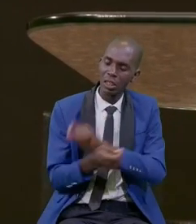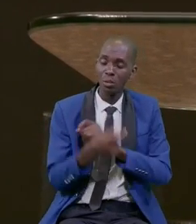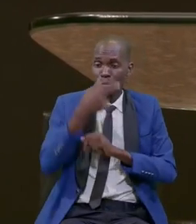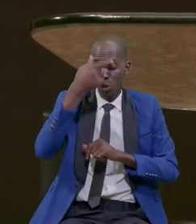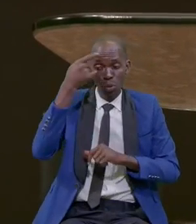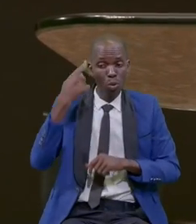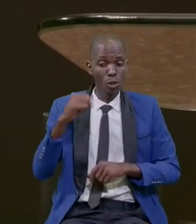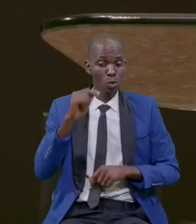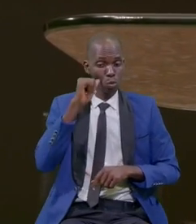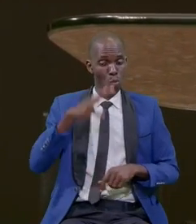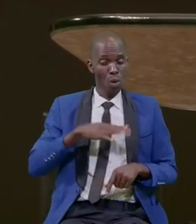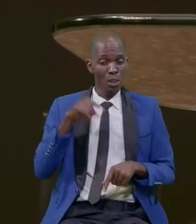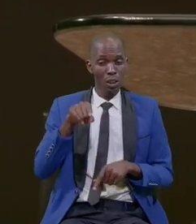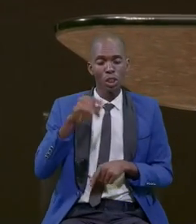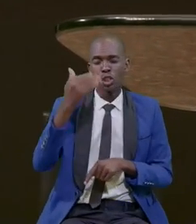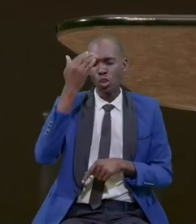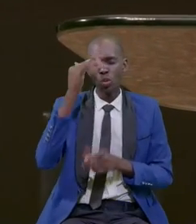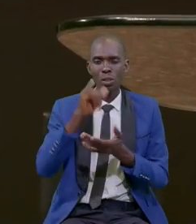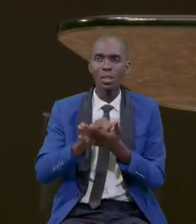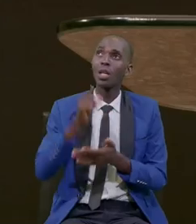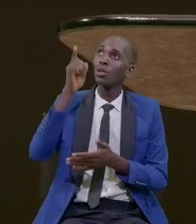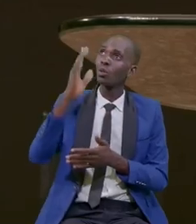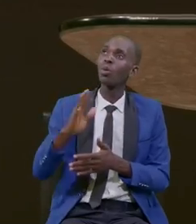fait que Dieu